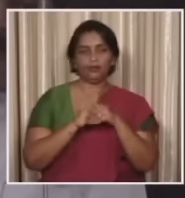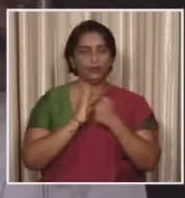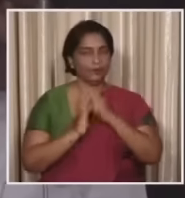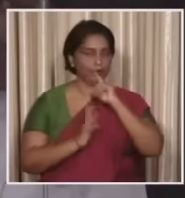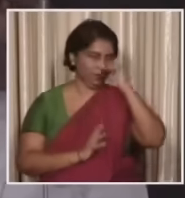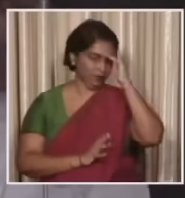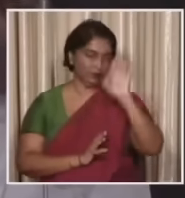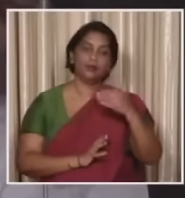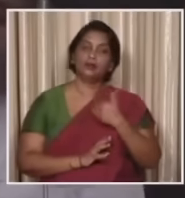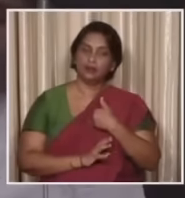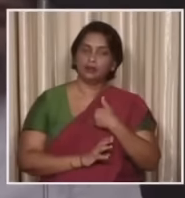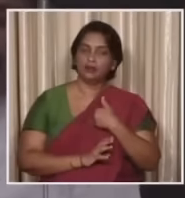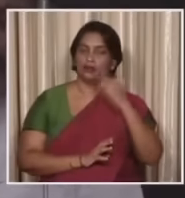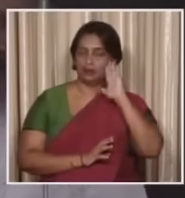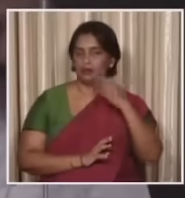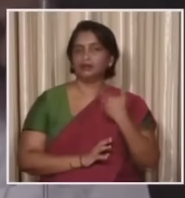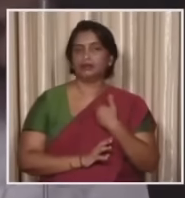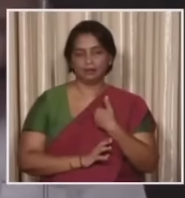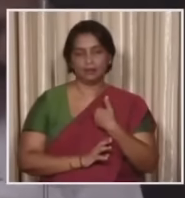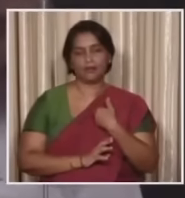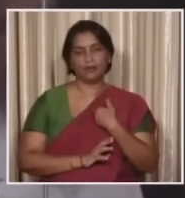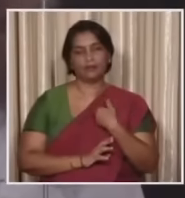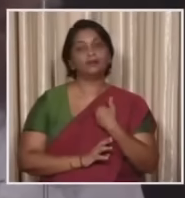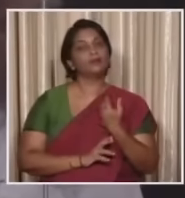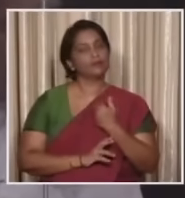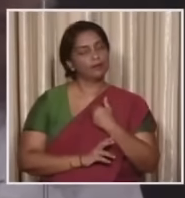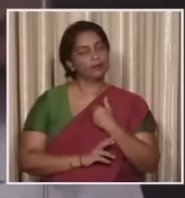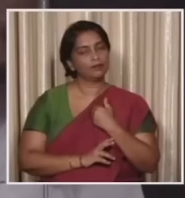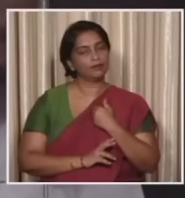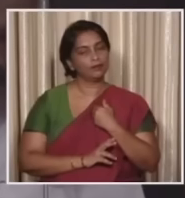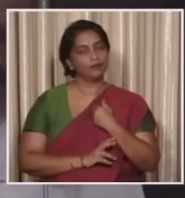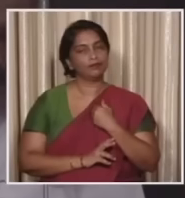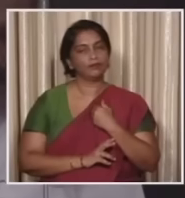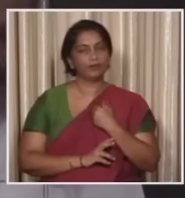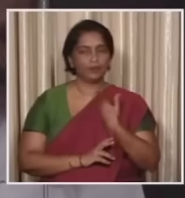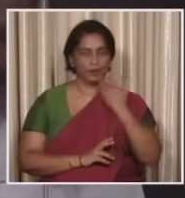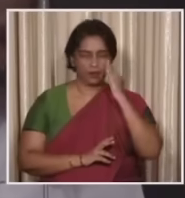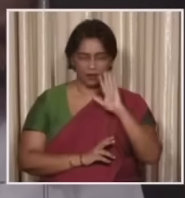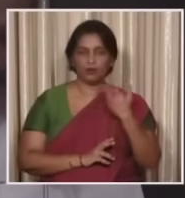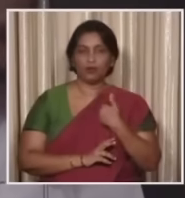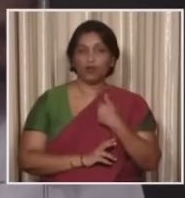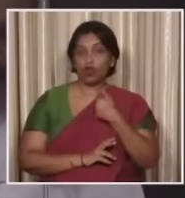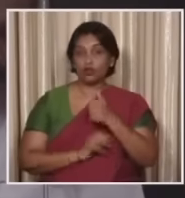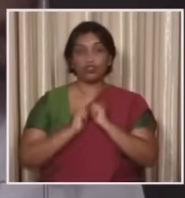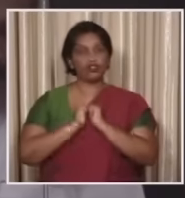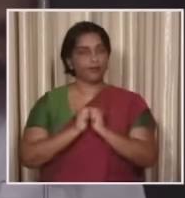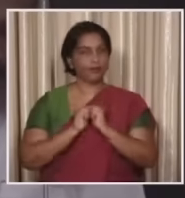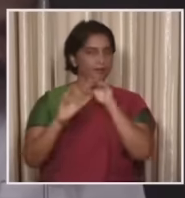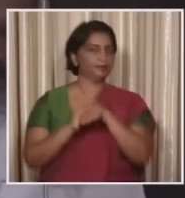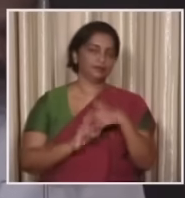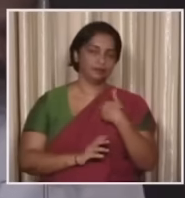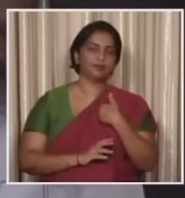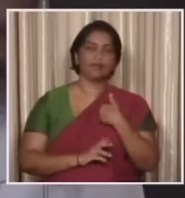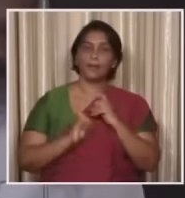මම සාමාන්‍යයෙන් ගත්තාම මම සාමාන්‍යයෙන් හොඳ රැකියාවක් කරපු කෙනෙක්.